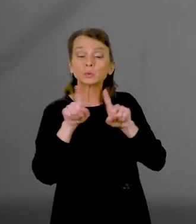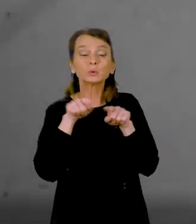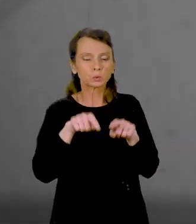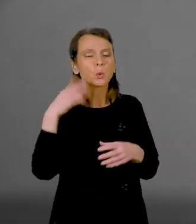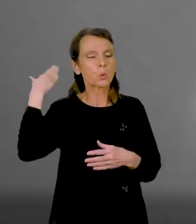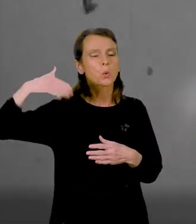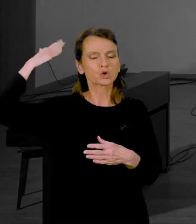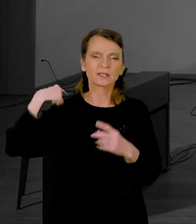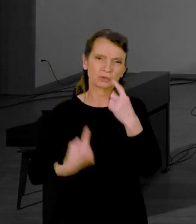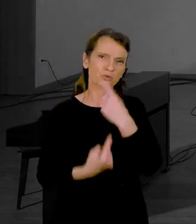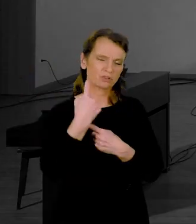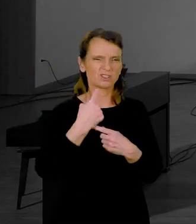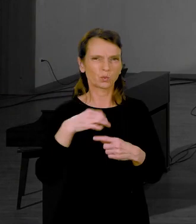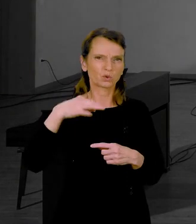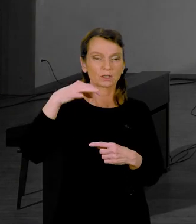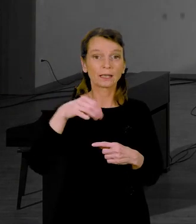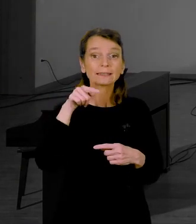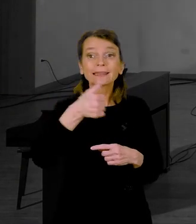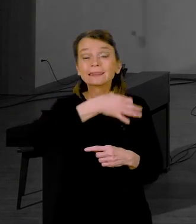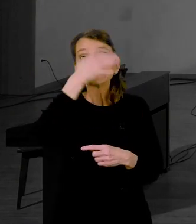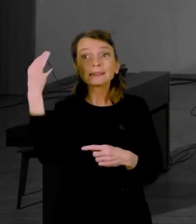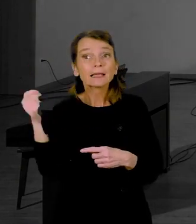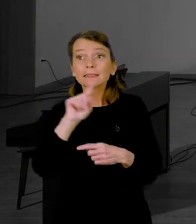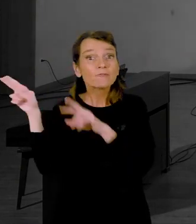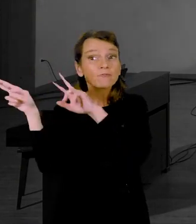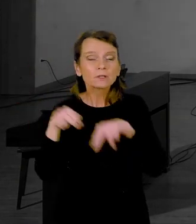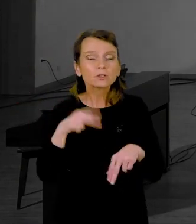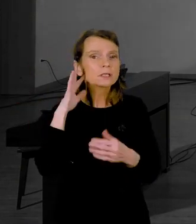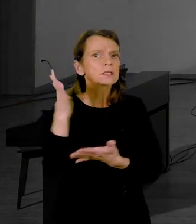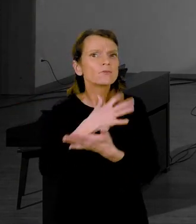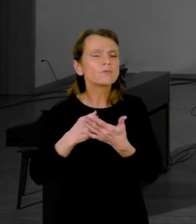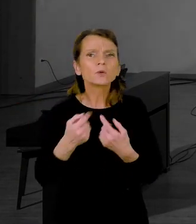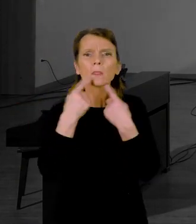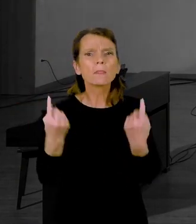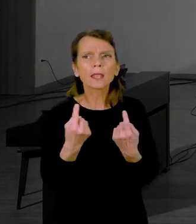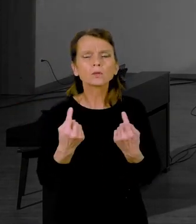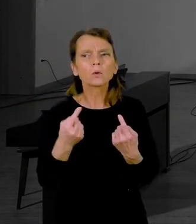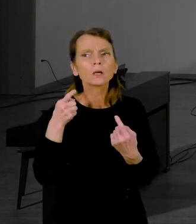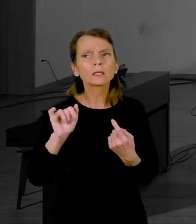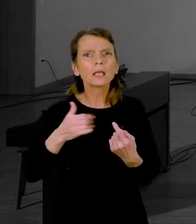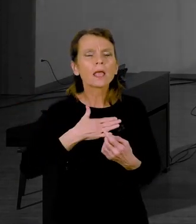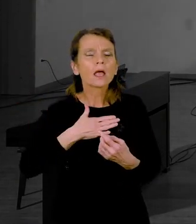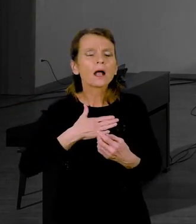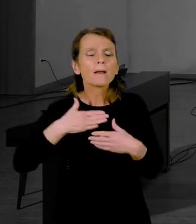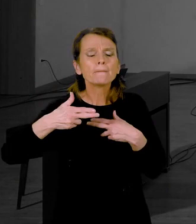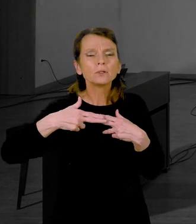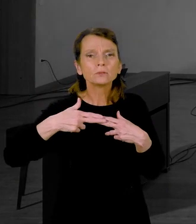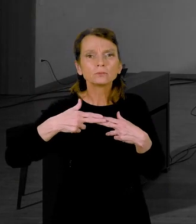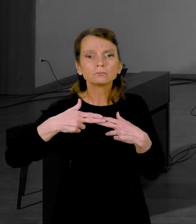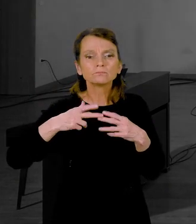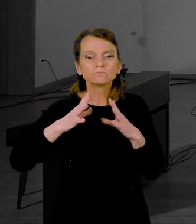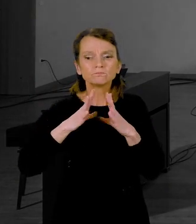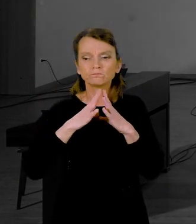delali, tu in tam. In tisti dan, ko ne prideš domov, zveš, da je nekdo, ki ti je blizu,